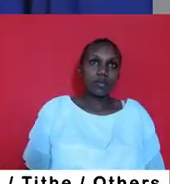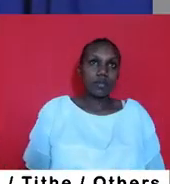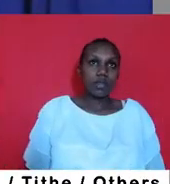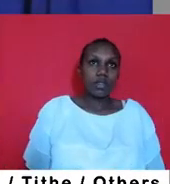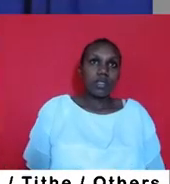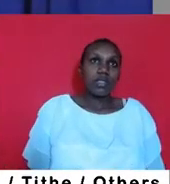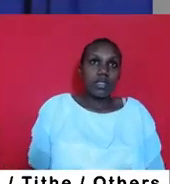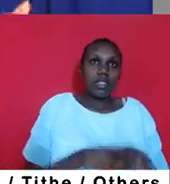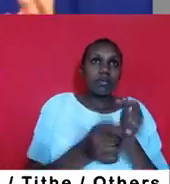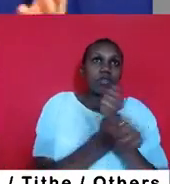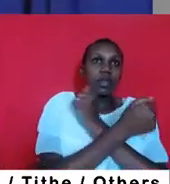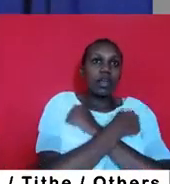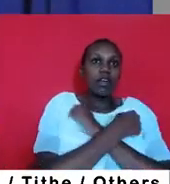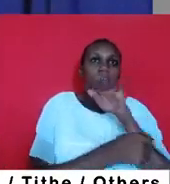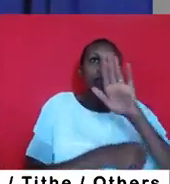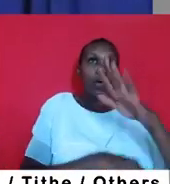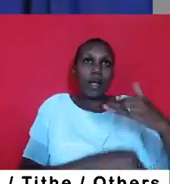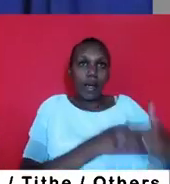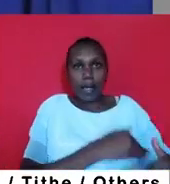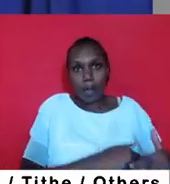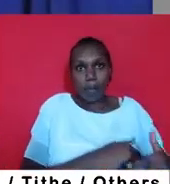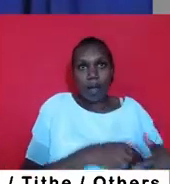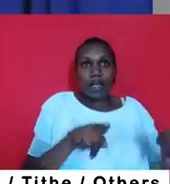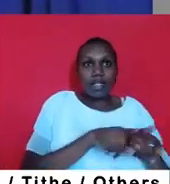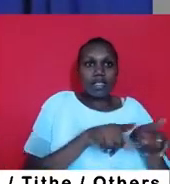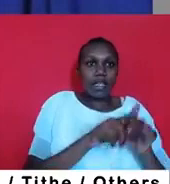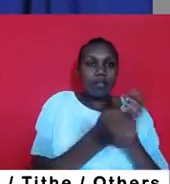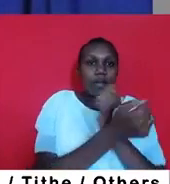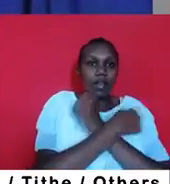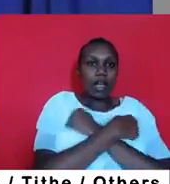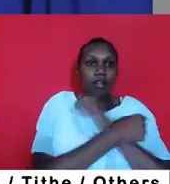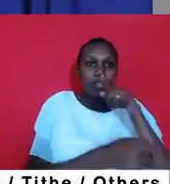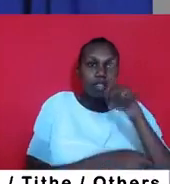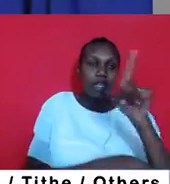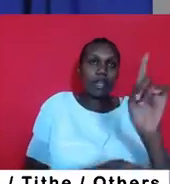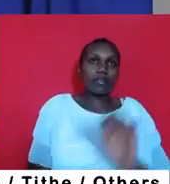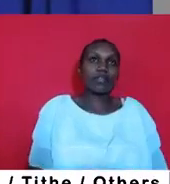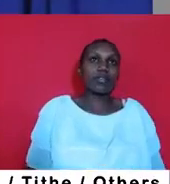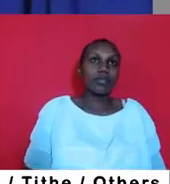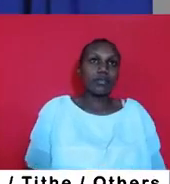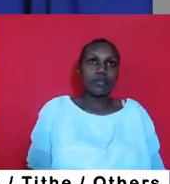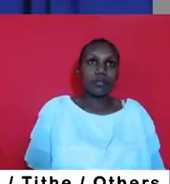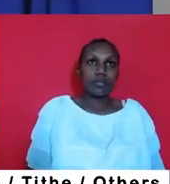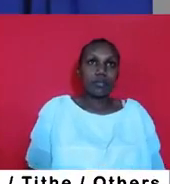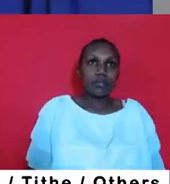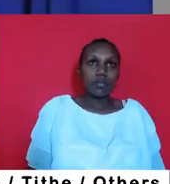na kumpenda jirani yako kama jinsi wewe unajipenda mwenyewe.